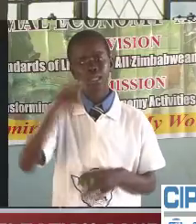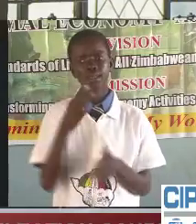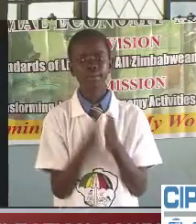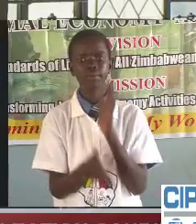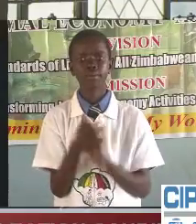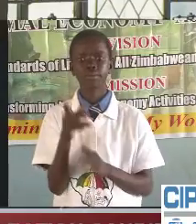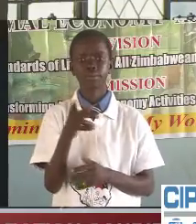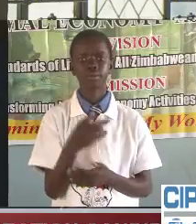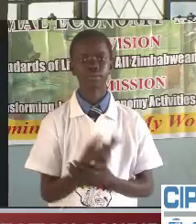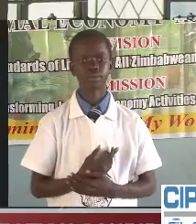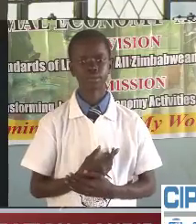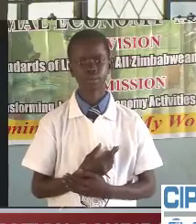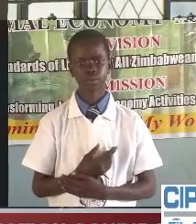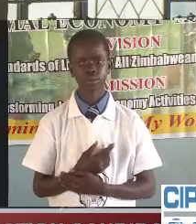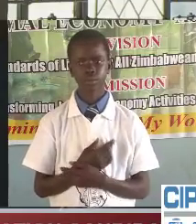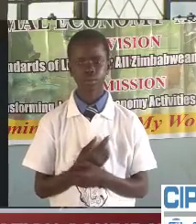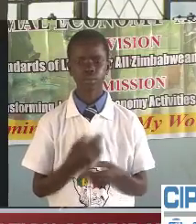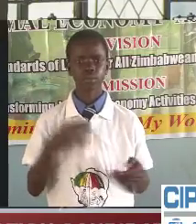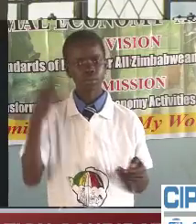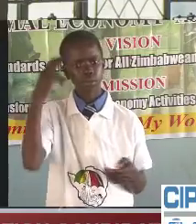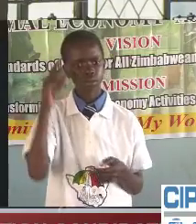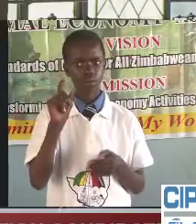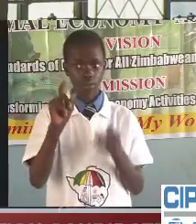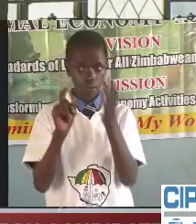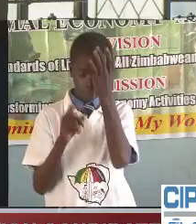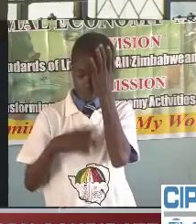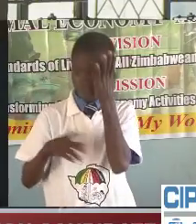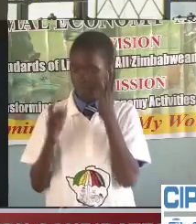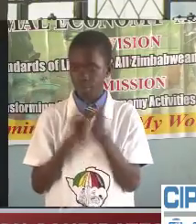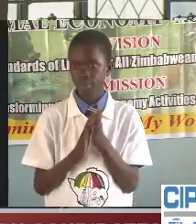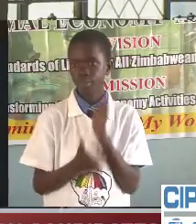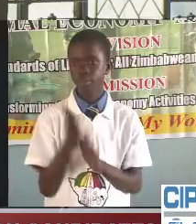dzakajeka. Ndo panoda kutanga kukorektai.